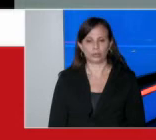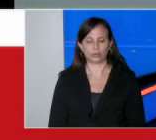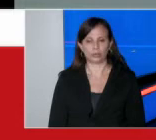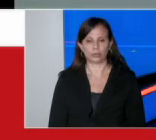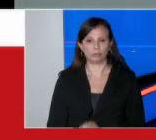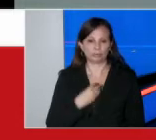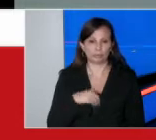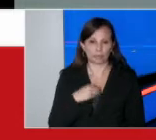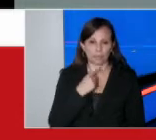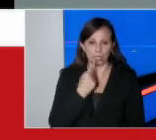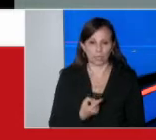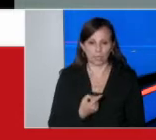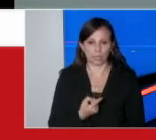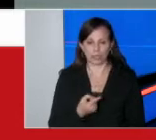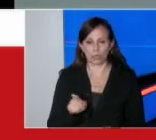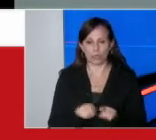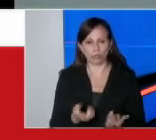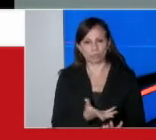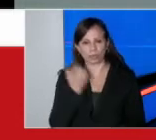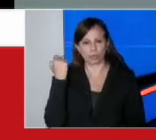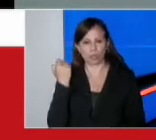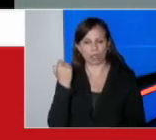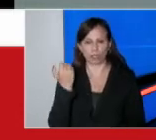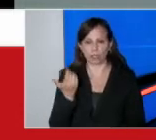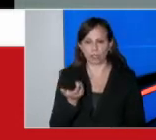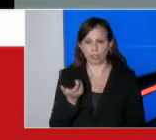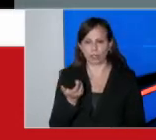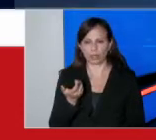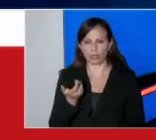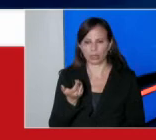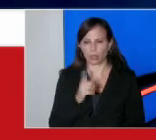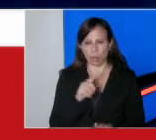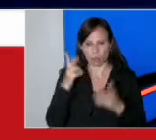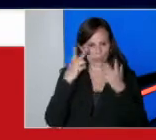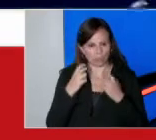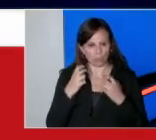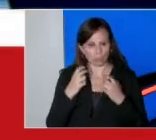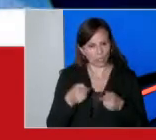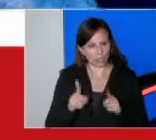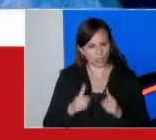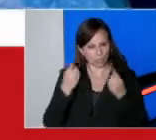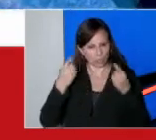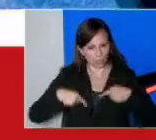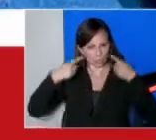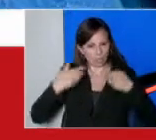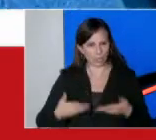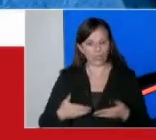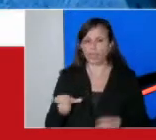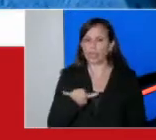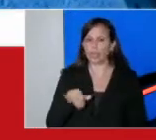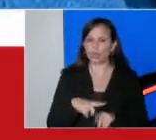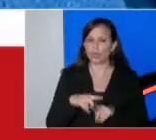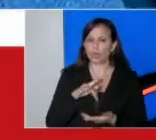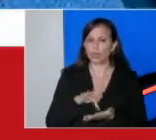לא נעים להגיד, זה סוג של אלעמה. בימינו לא היינו מצפים שזה מה שיקרה. אנחנו יודעים איזה סוגי מקומות לא